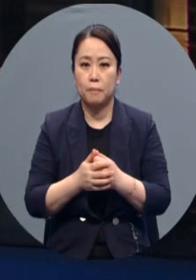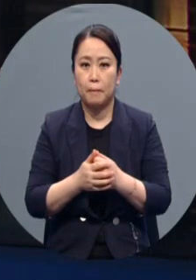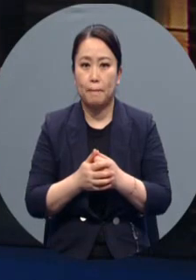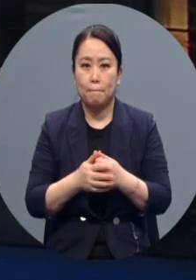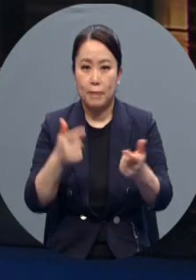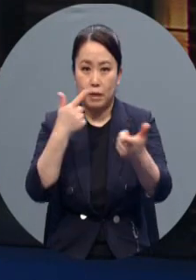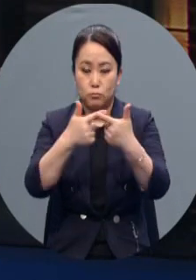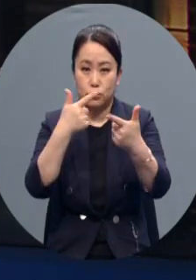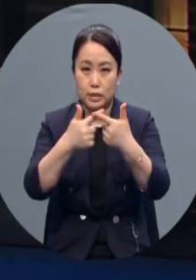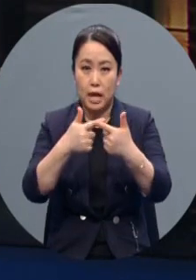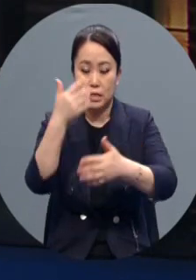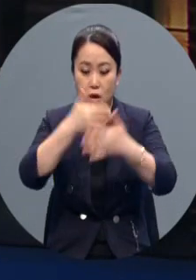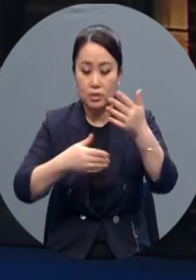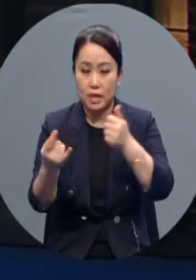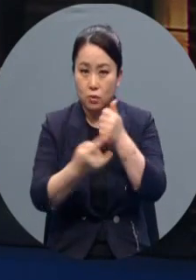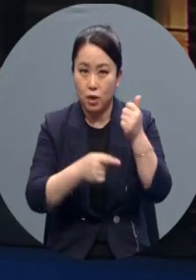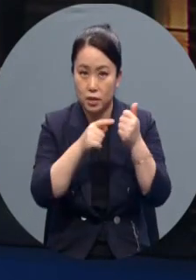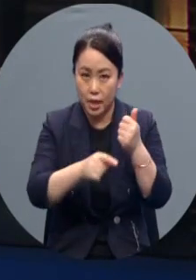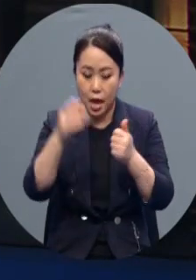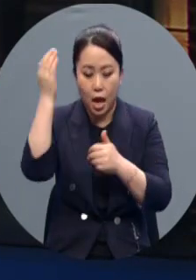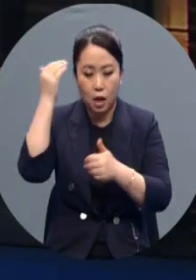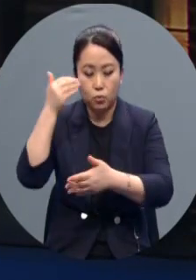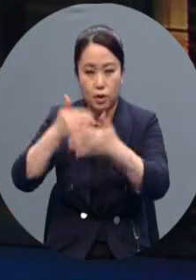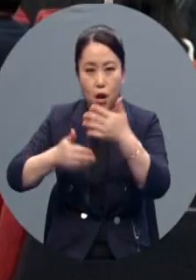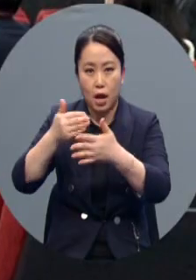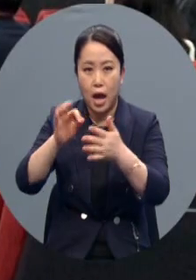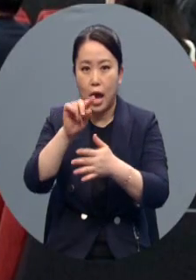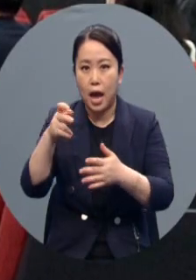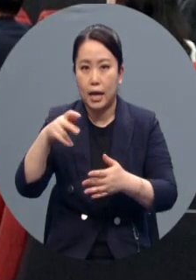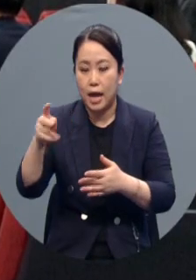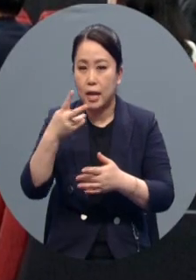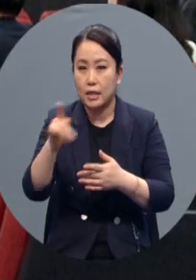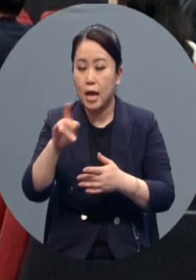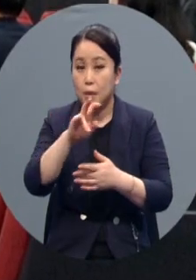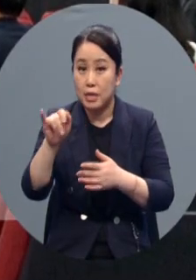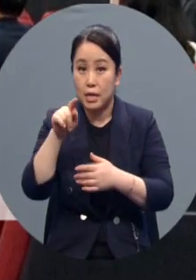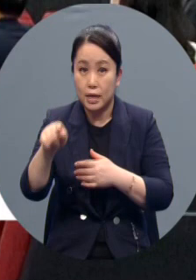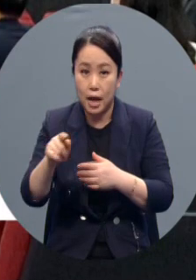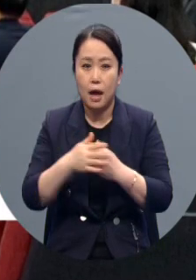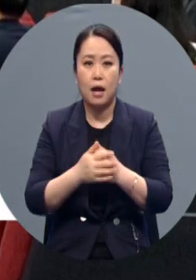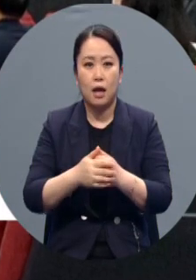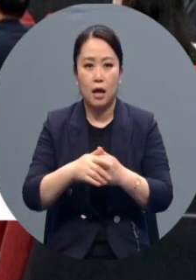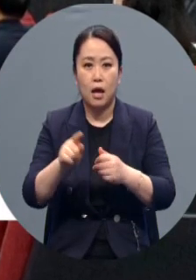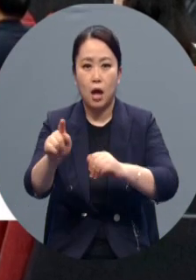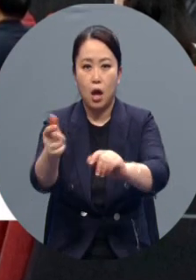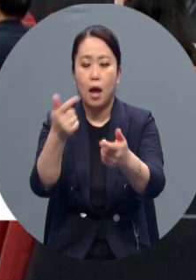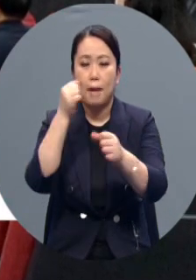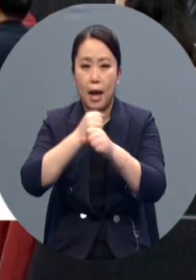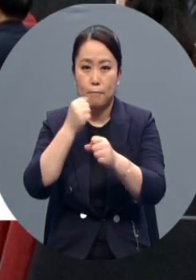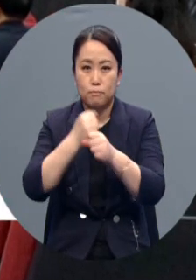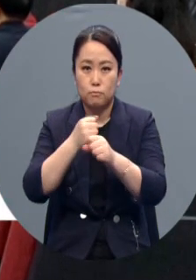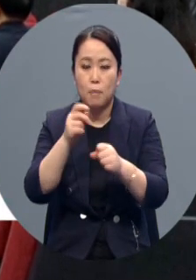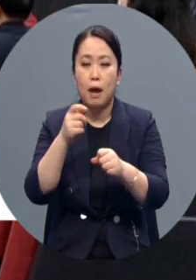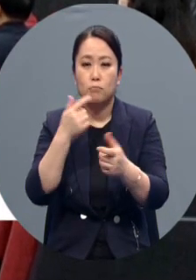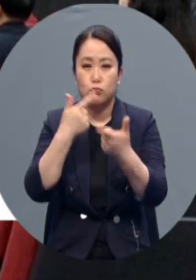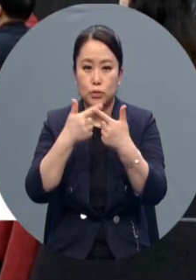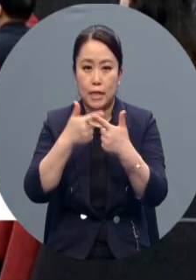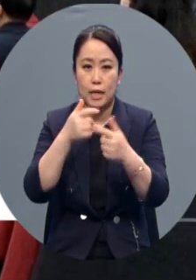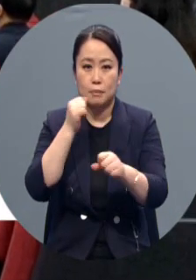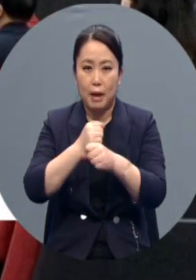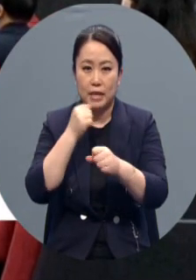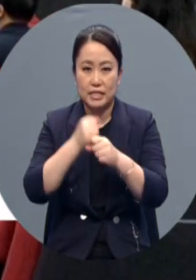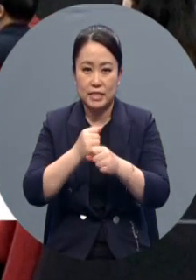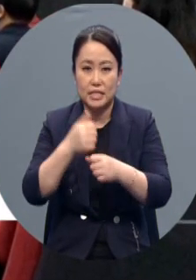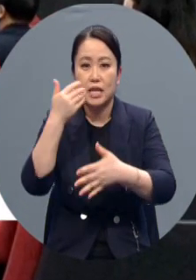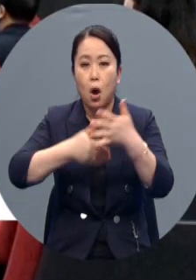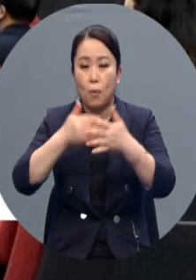부산 영상 위원회와 한국 영화 카 됩니까 메이드 인 부산 장편 영화 제작지원 사업에 지원자 긴 교토에서